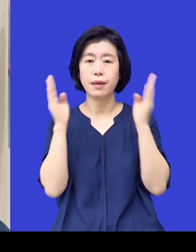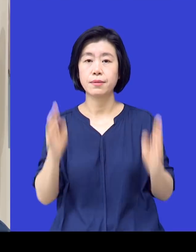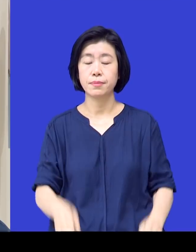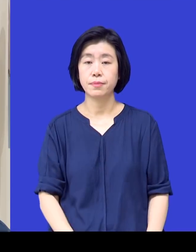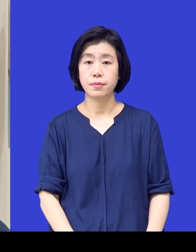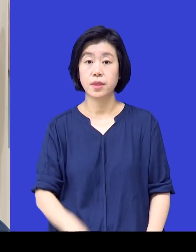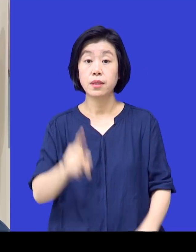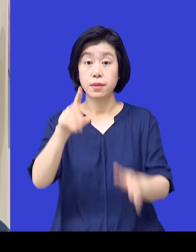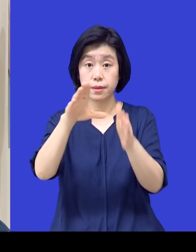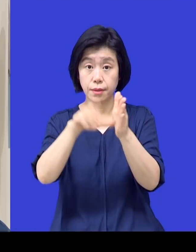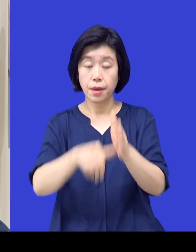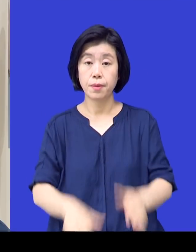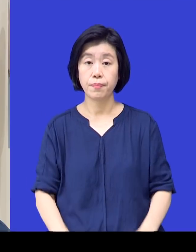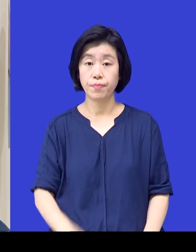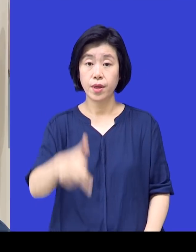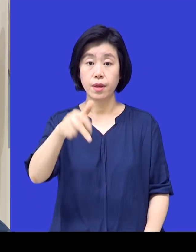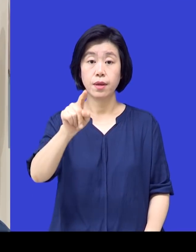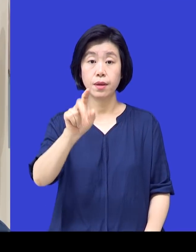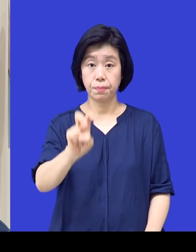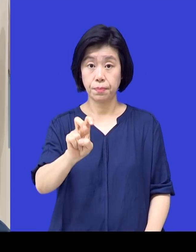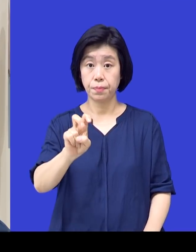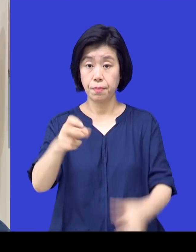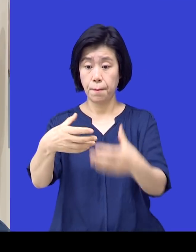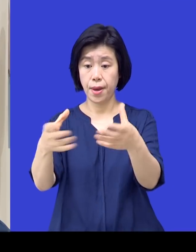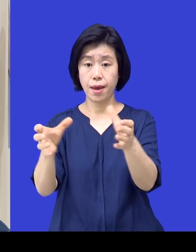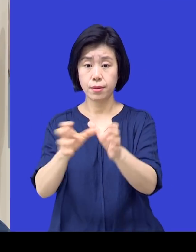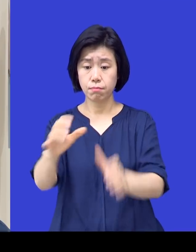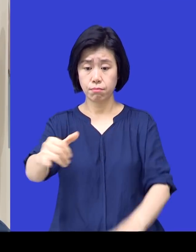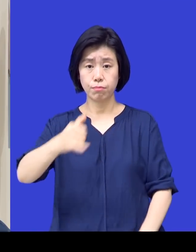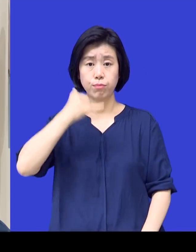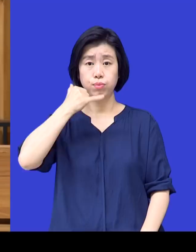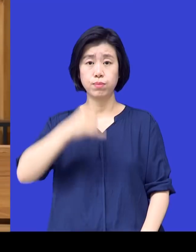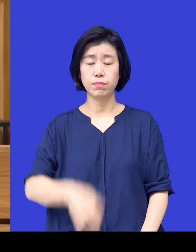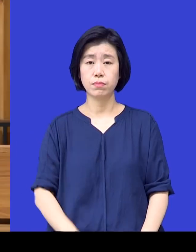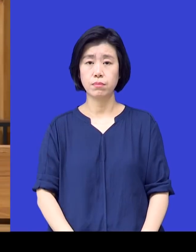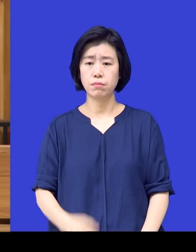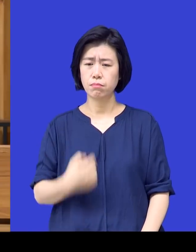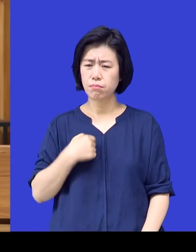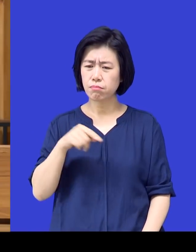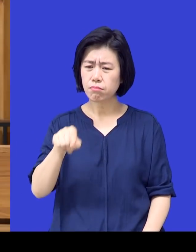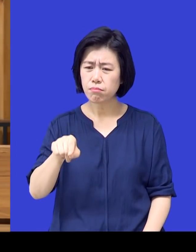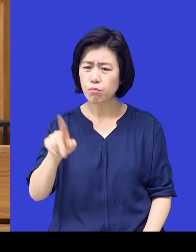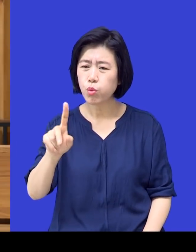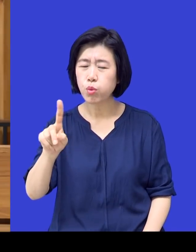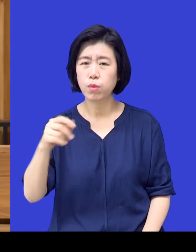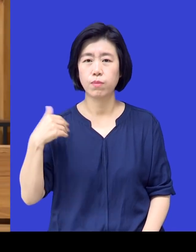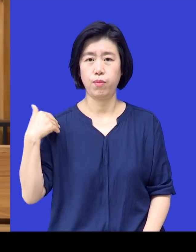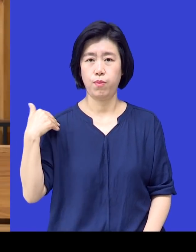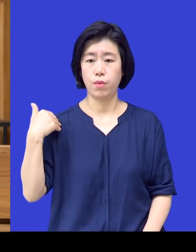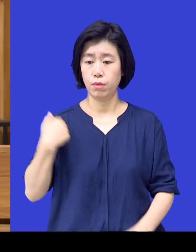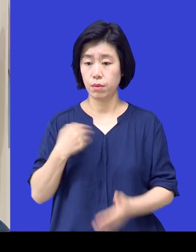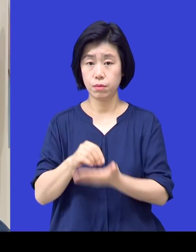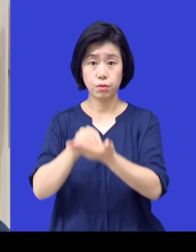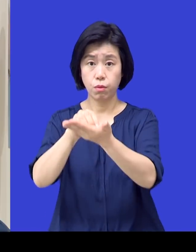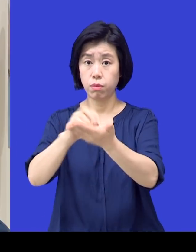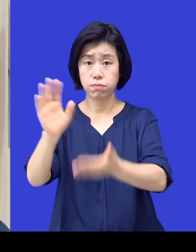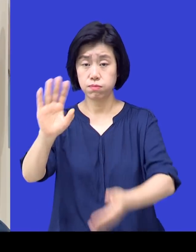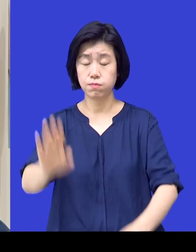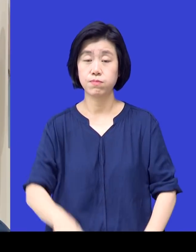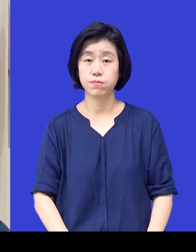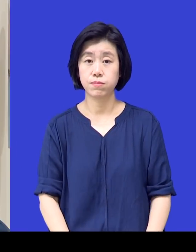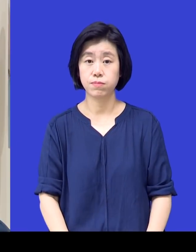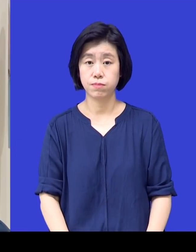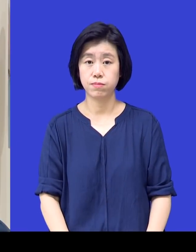바로 그때에 예. 컴패션에서 연락이 온 거예요. 네. 제가 컴패션을 알지도 못하고 예. 지원을 한 게 아닌데. 네, 네.